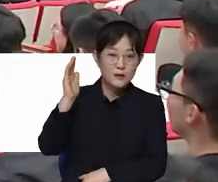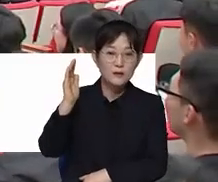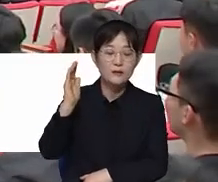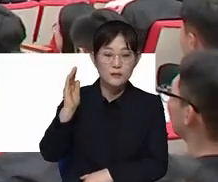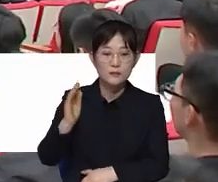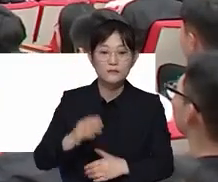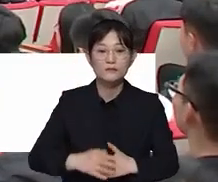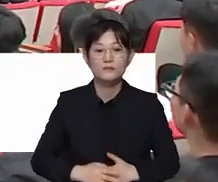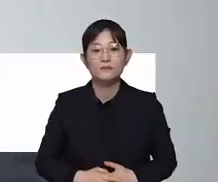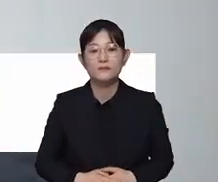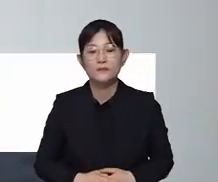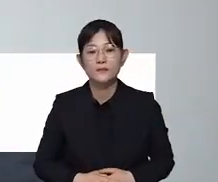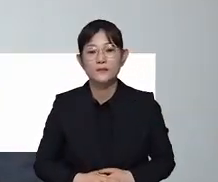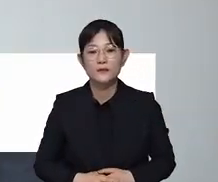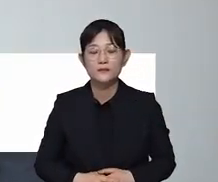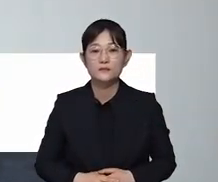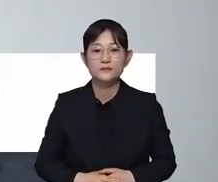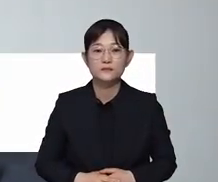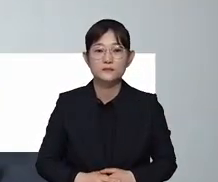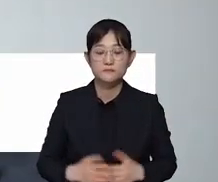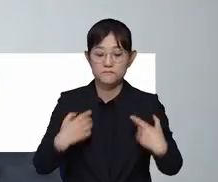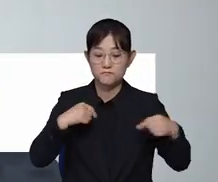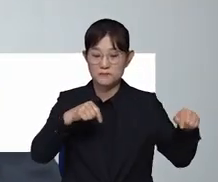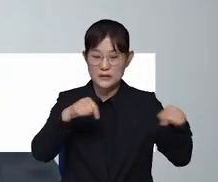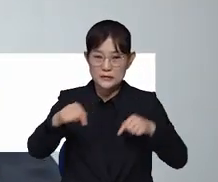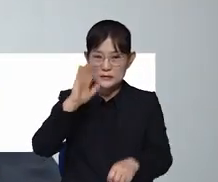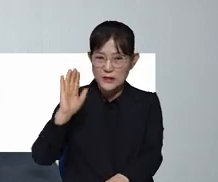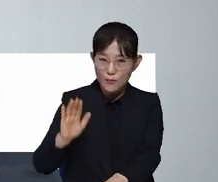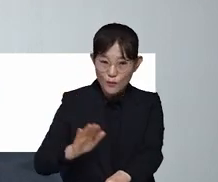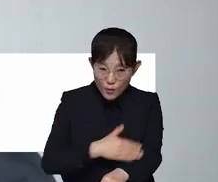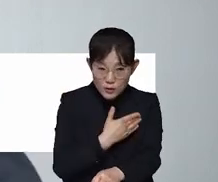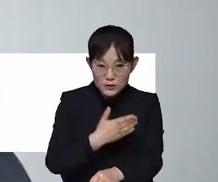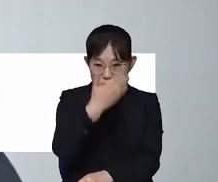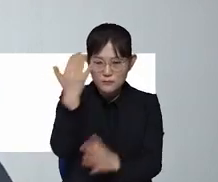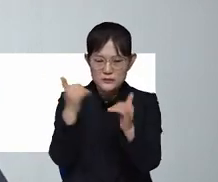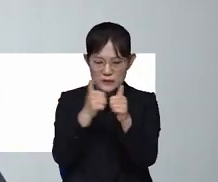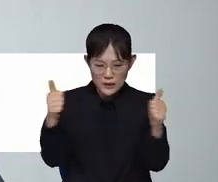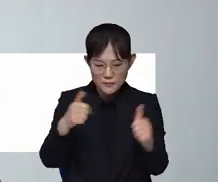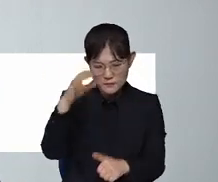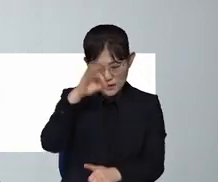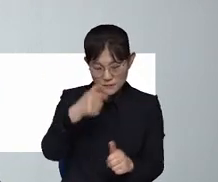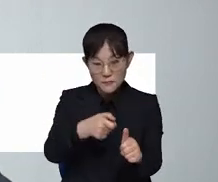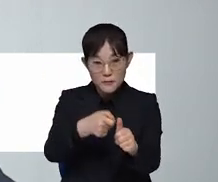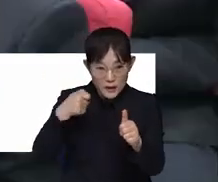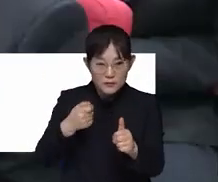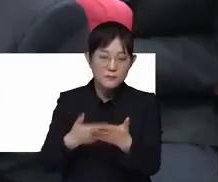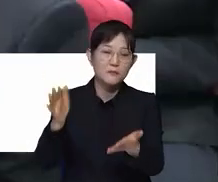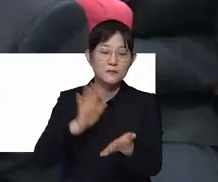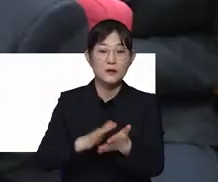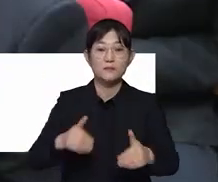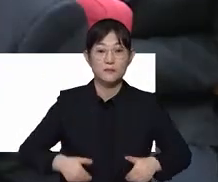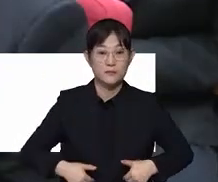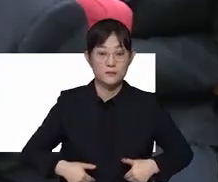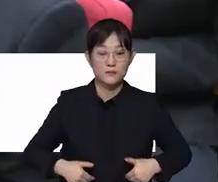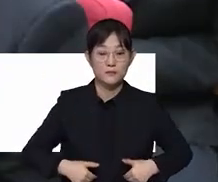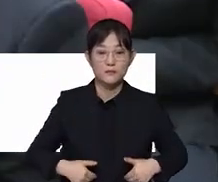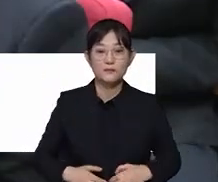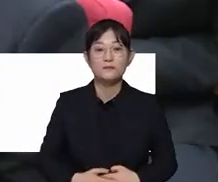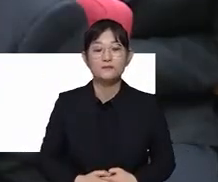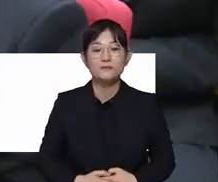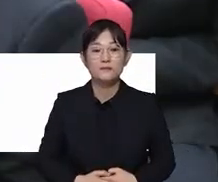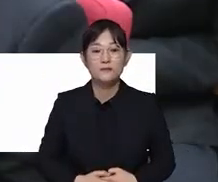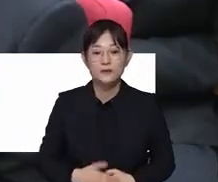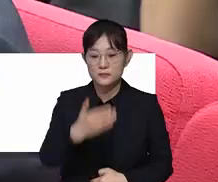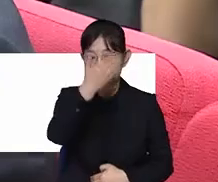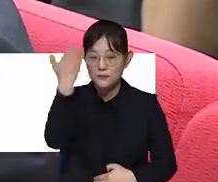글로컬 초청 특강 강사로 나서 정치에 오염된 부분을 젊은 목소리로 과감하게 개혁해야 한다고 밝혔습니다.